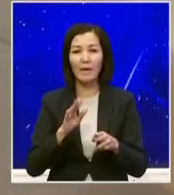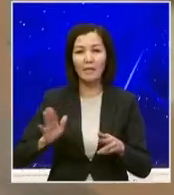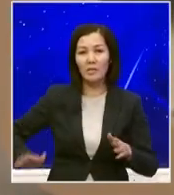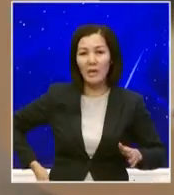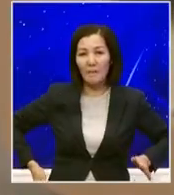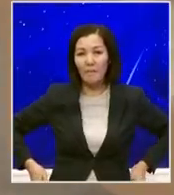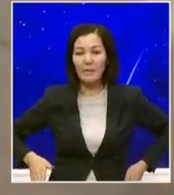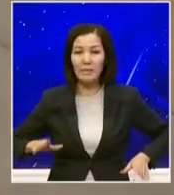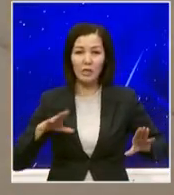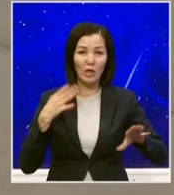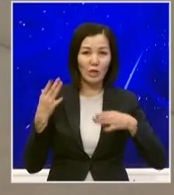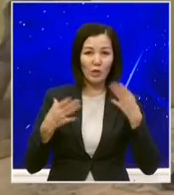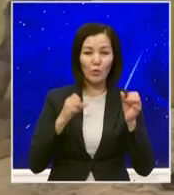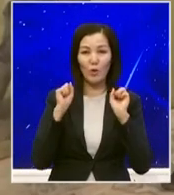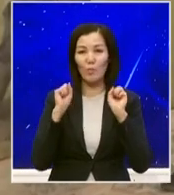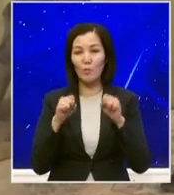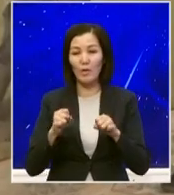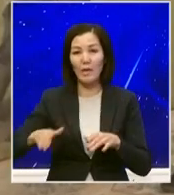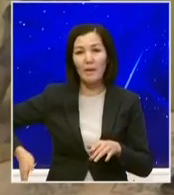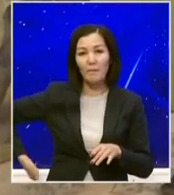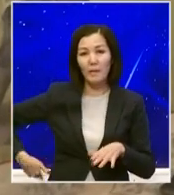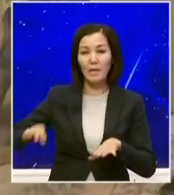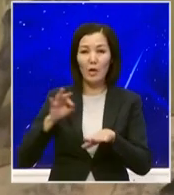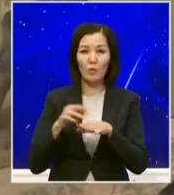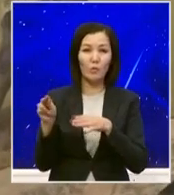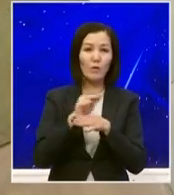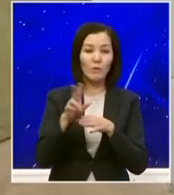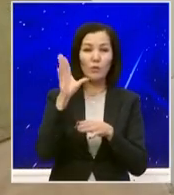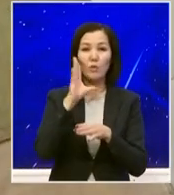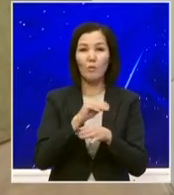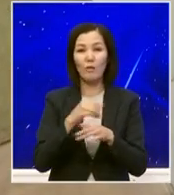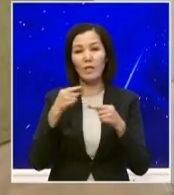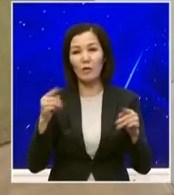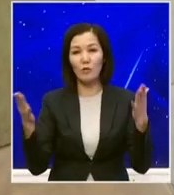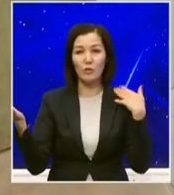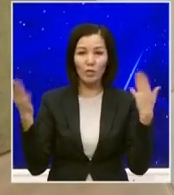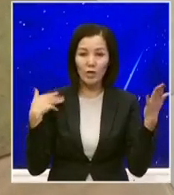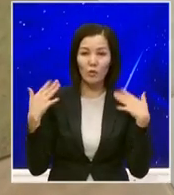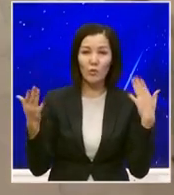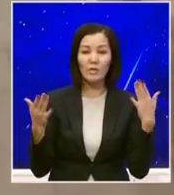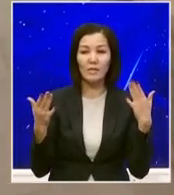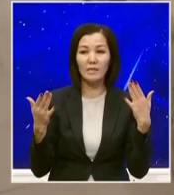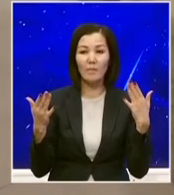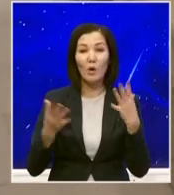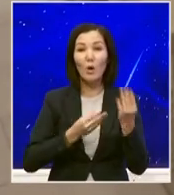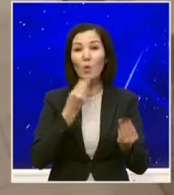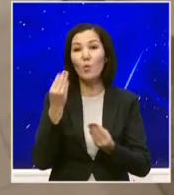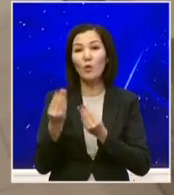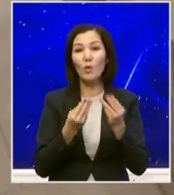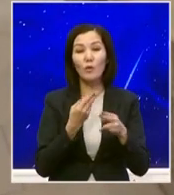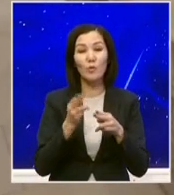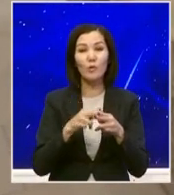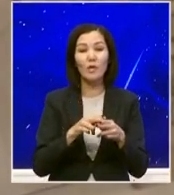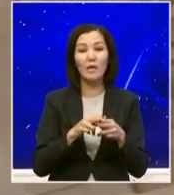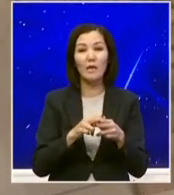бұлшықеттерін жаттықтыру, шалқалап жатып бел жазуға тағы сол сияқты сан алуан жаттығулар жасап, әрі ойнауға қолайлы.